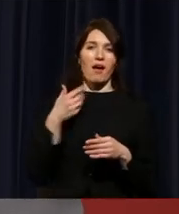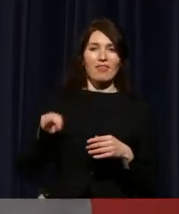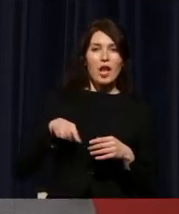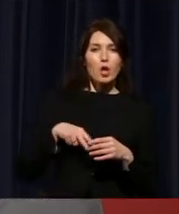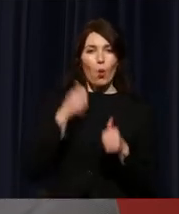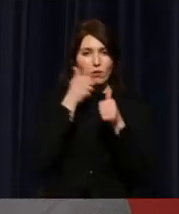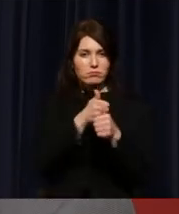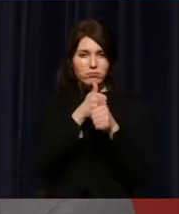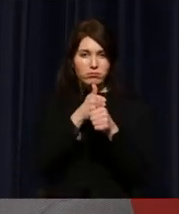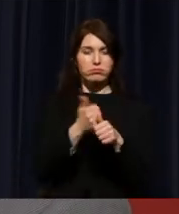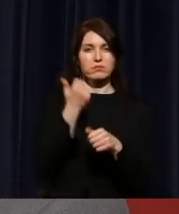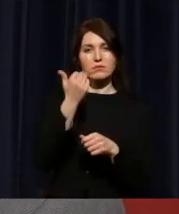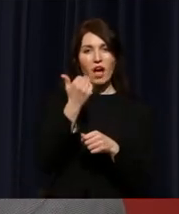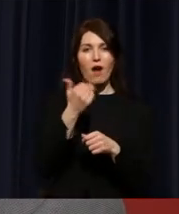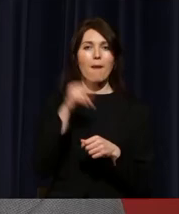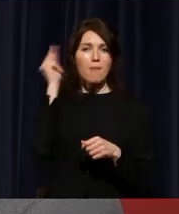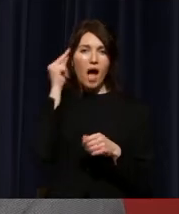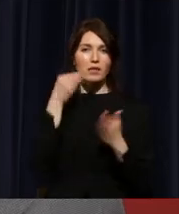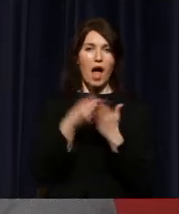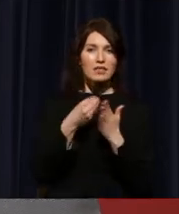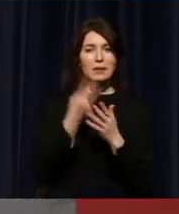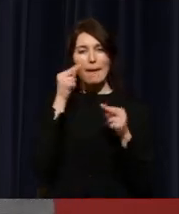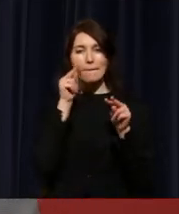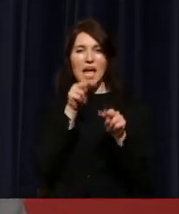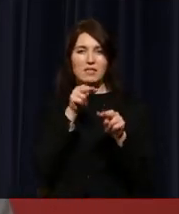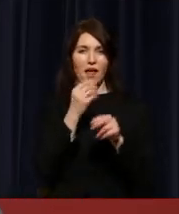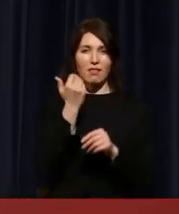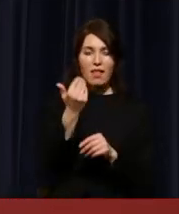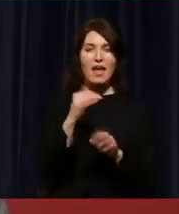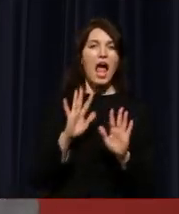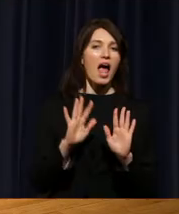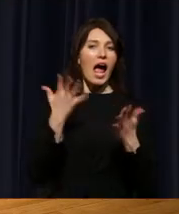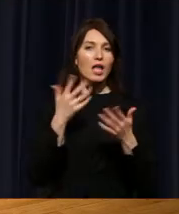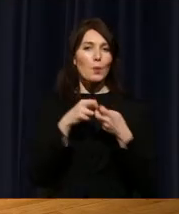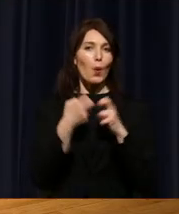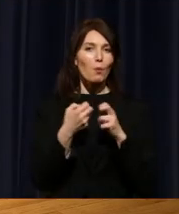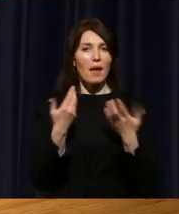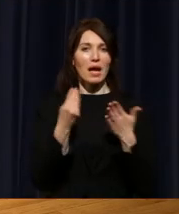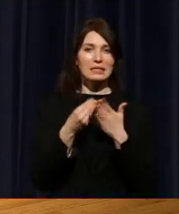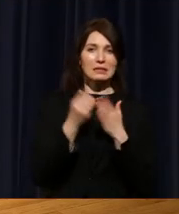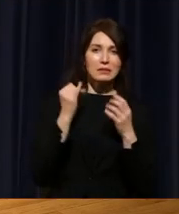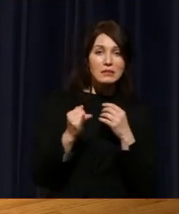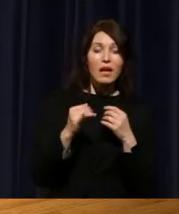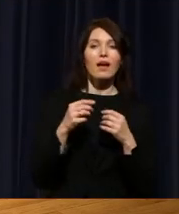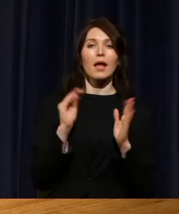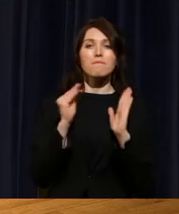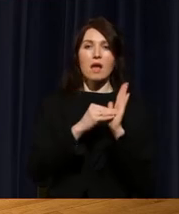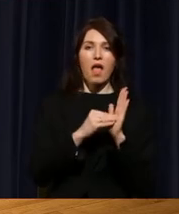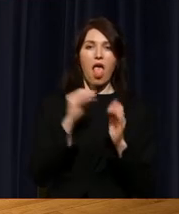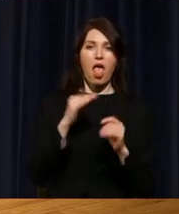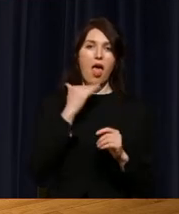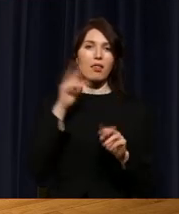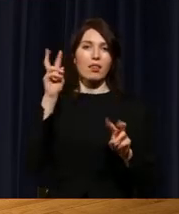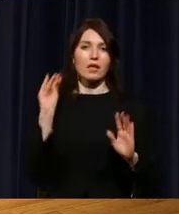seko līdzi tavām tām sekmēm. Pieskata, jā. Ja nu kaut kāda problēma ir, tad tur ieraksta